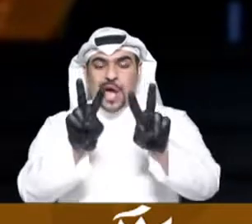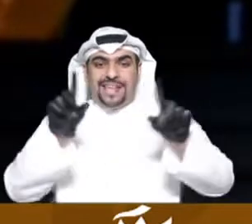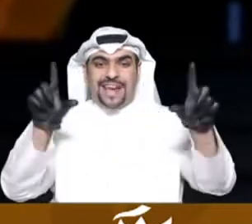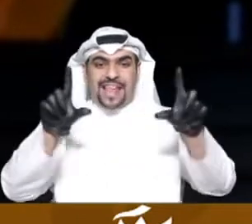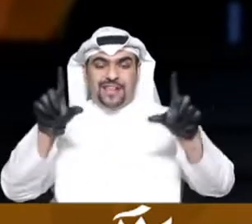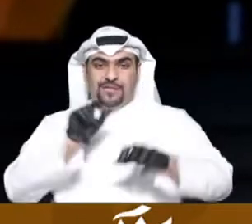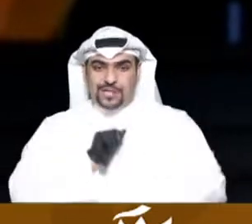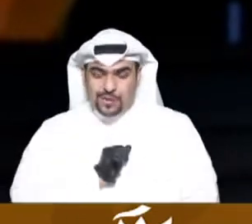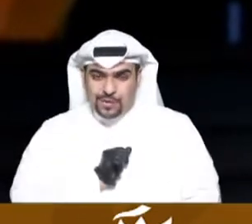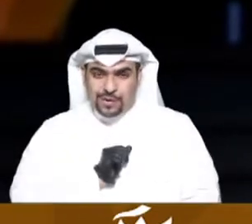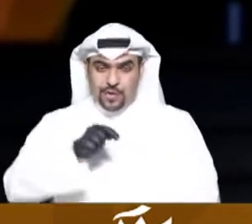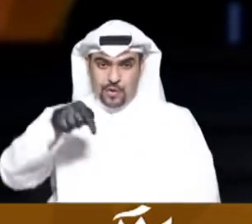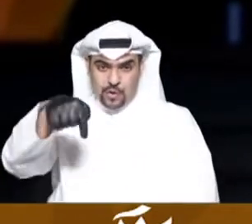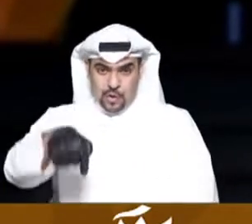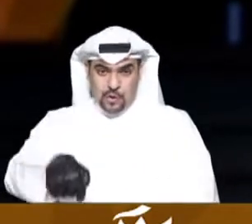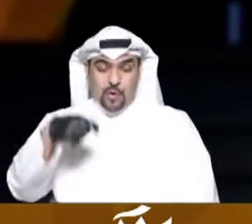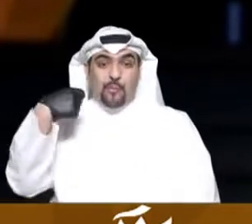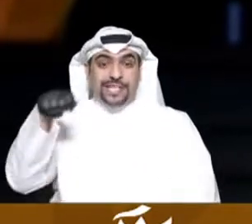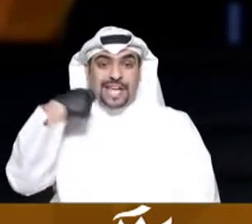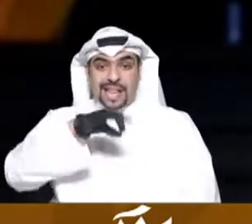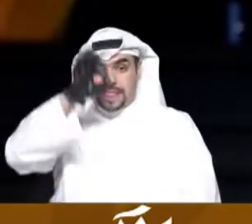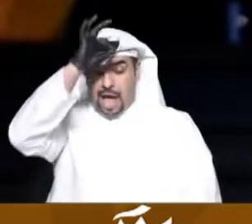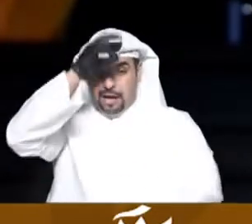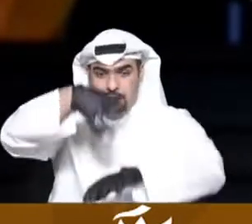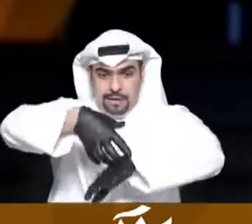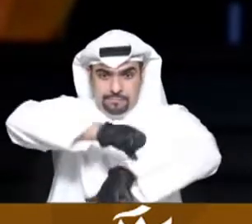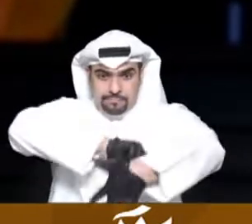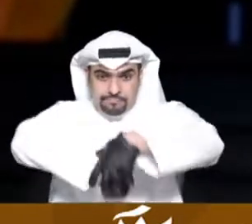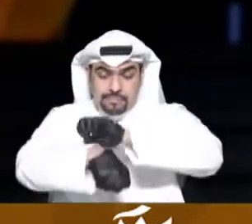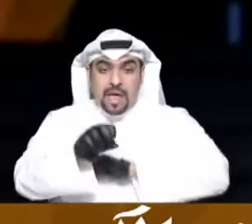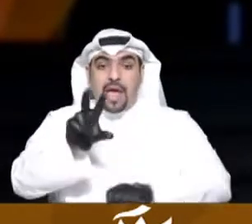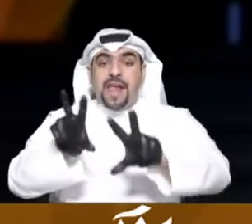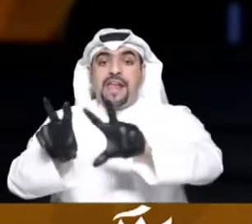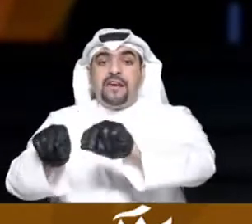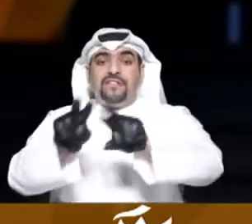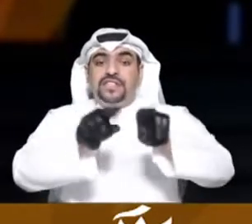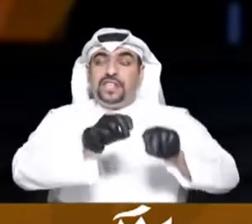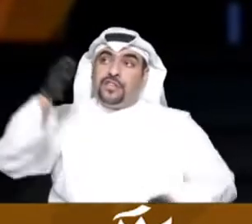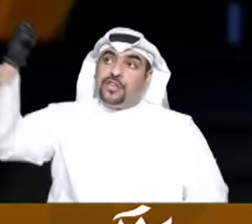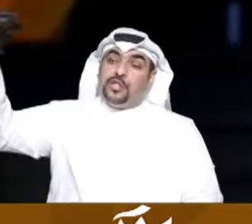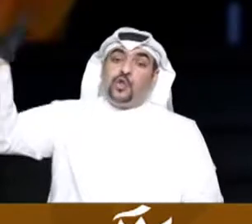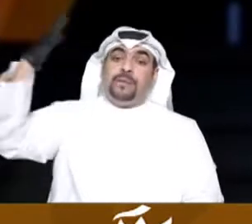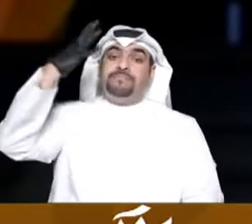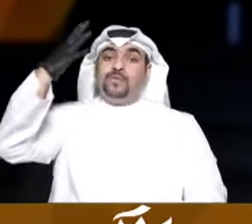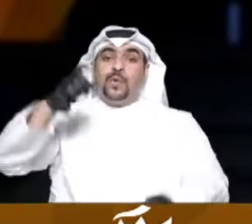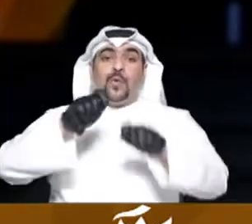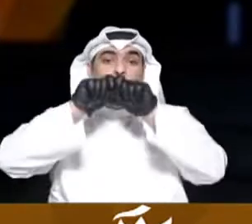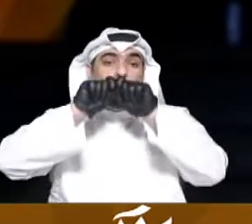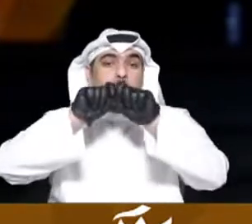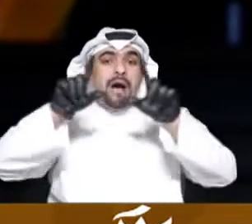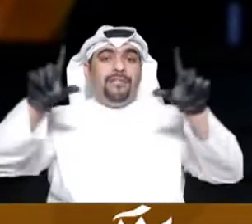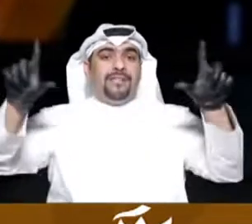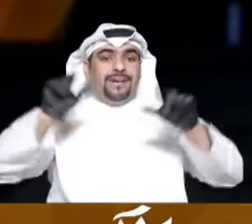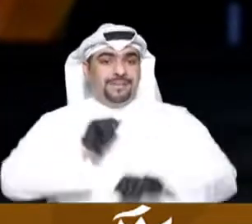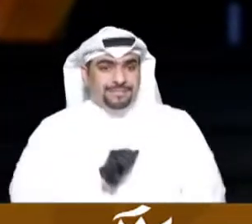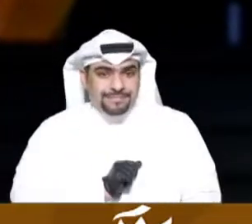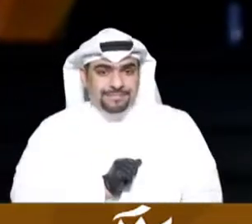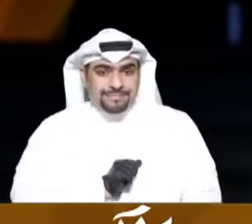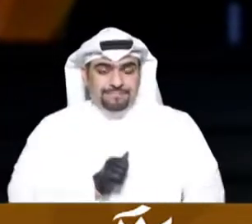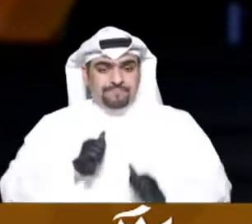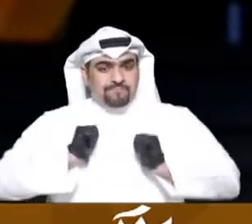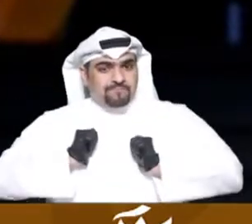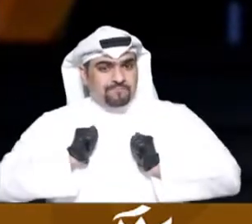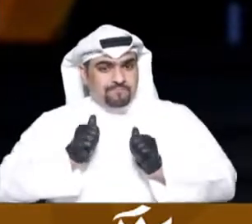الداخلية مثل الشمس الشارقة يعني في سماء الكويت الشامخة. الحقيقة جهود جبارة تبذل على كافة المستويات.